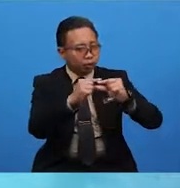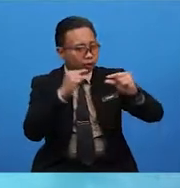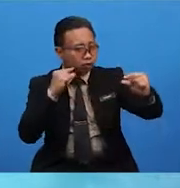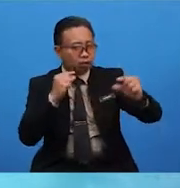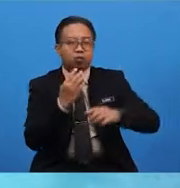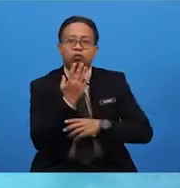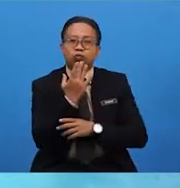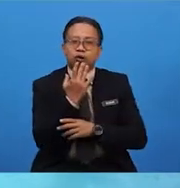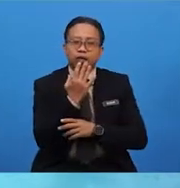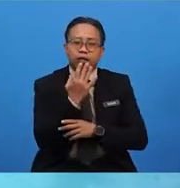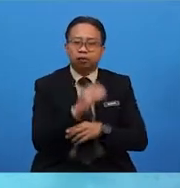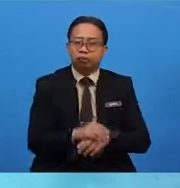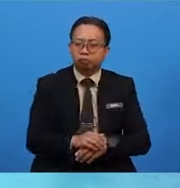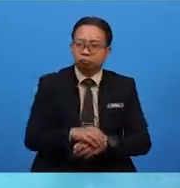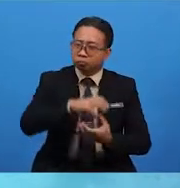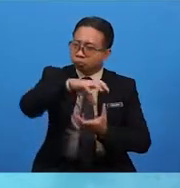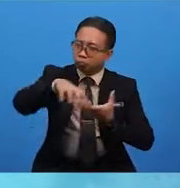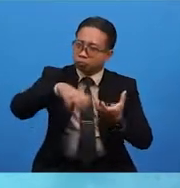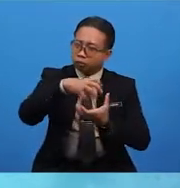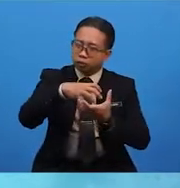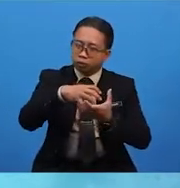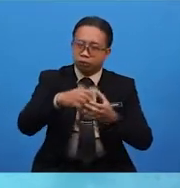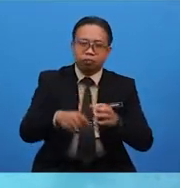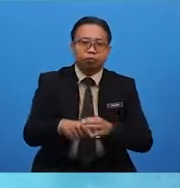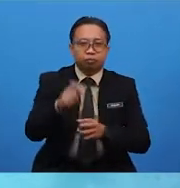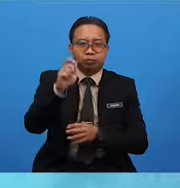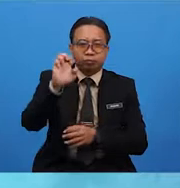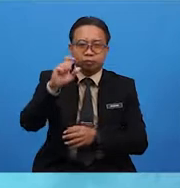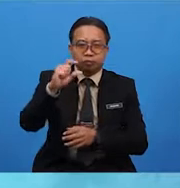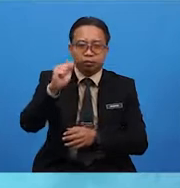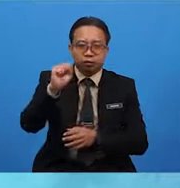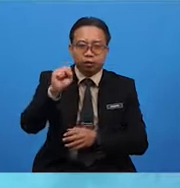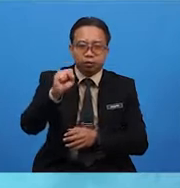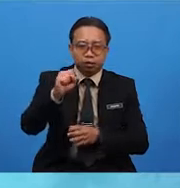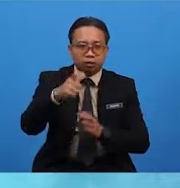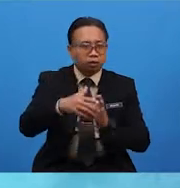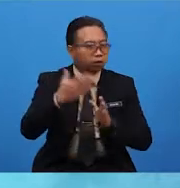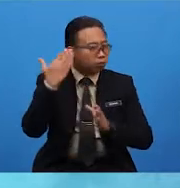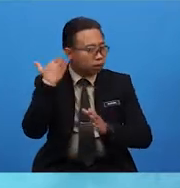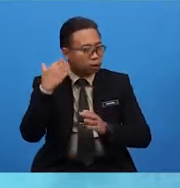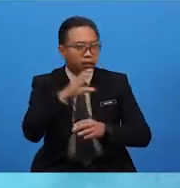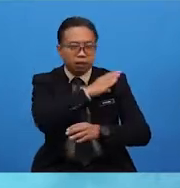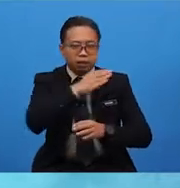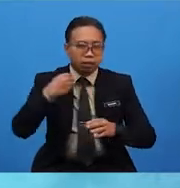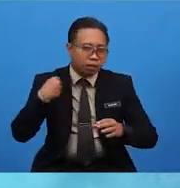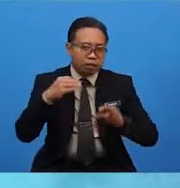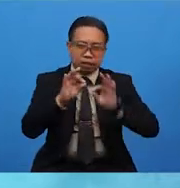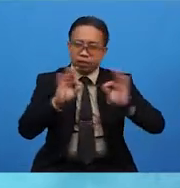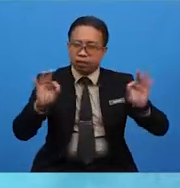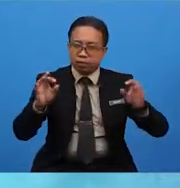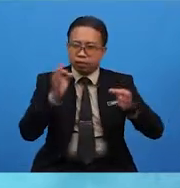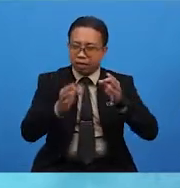warna komposisi penegasan latar belakang dan teks